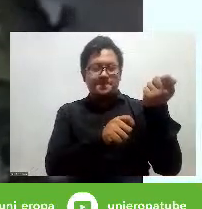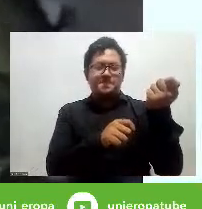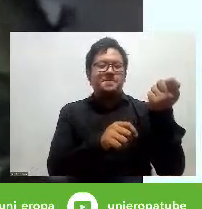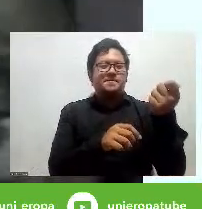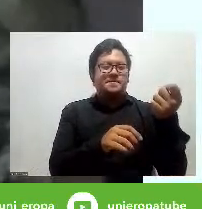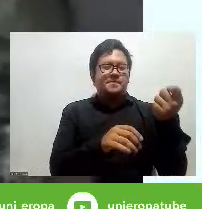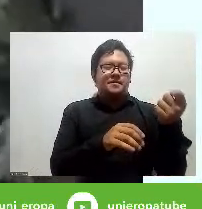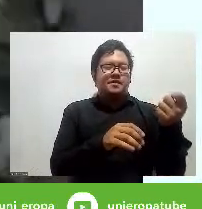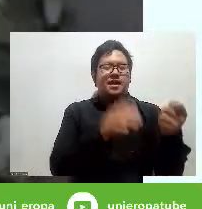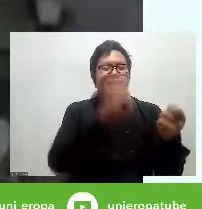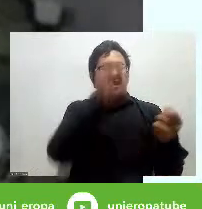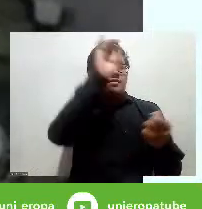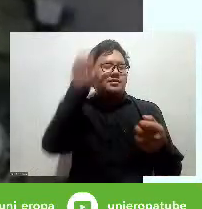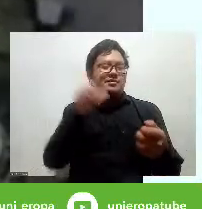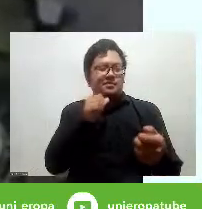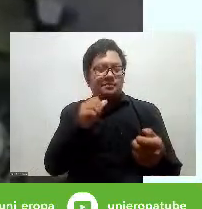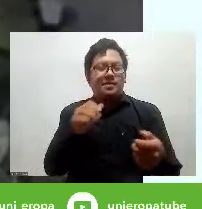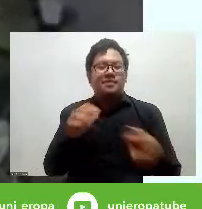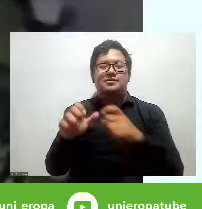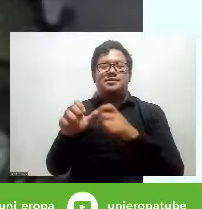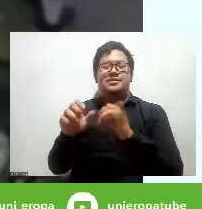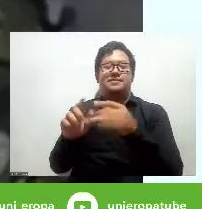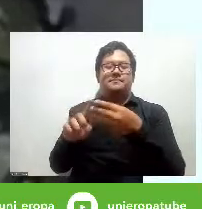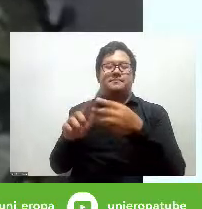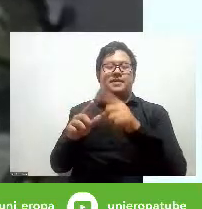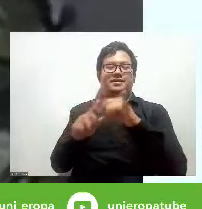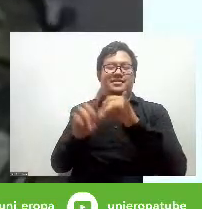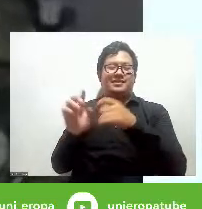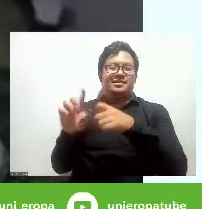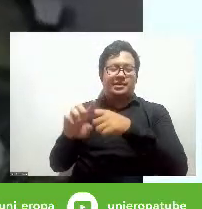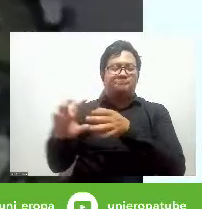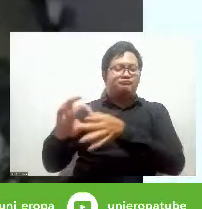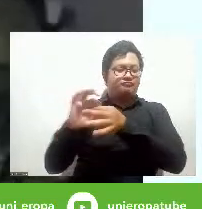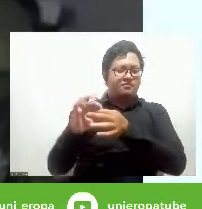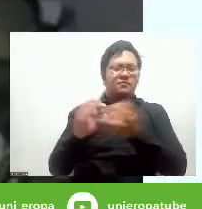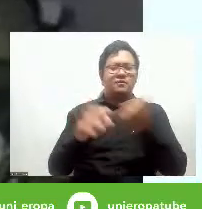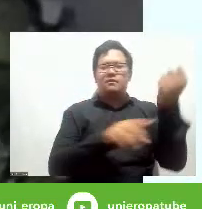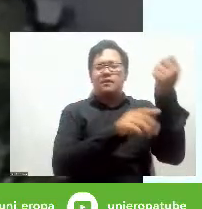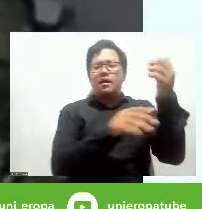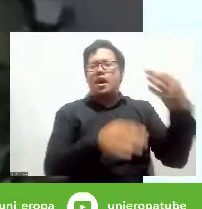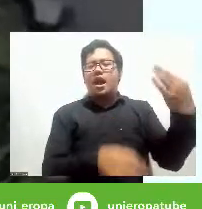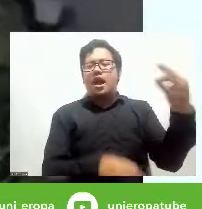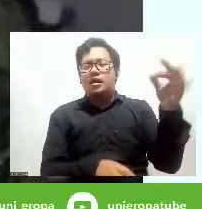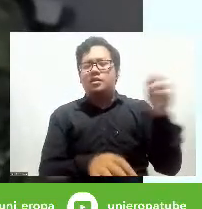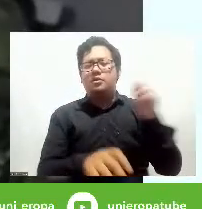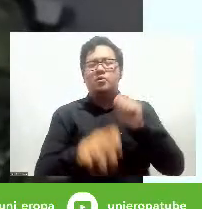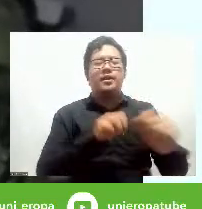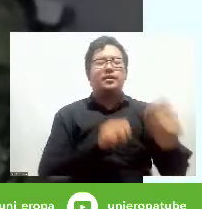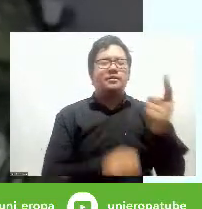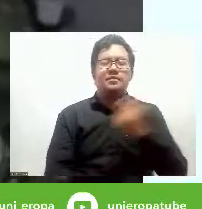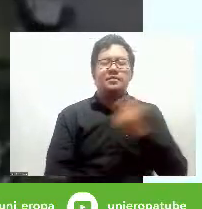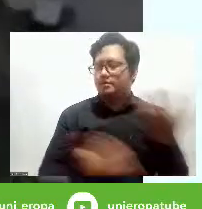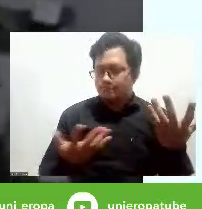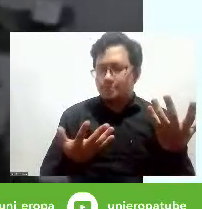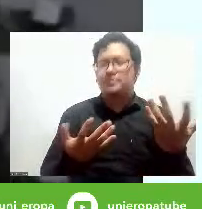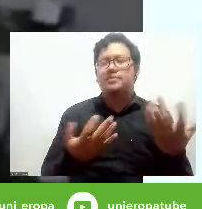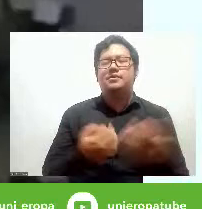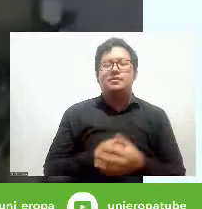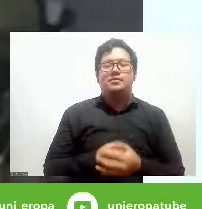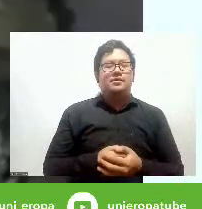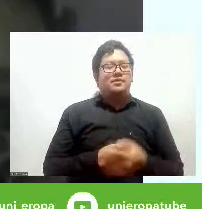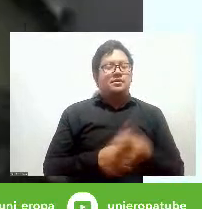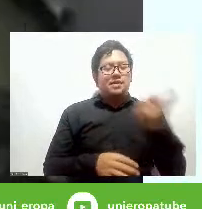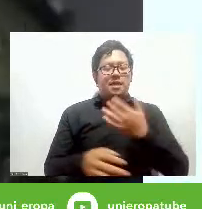batik ini terbuat dari kain ini dibuat dengan apa namanya batik dengan